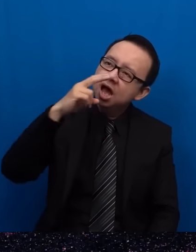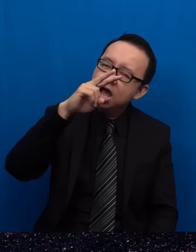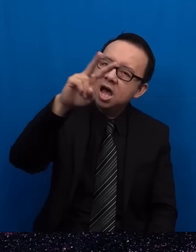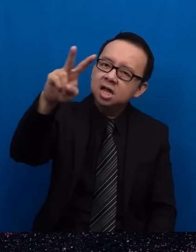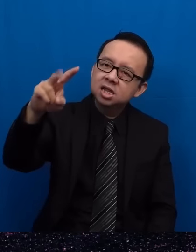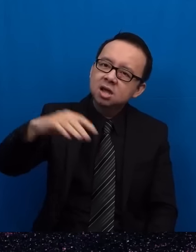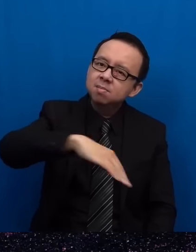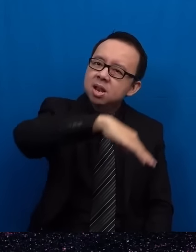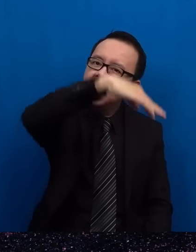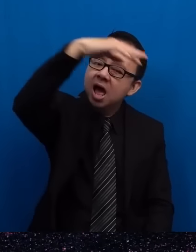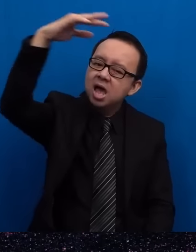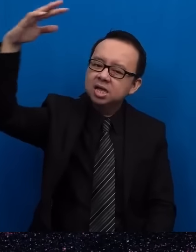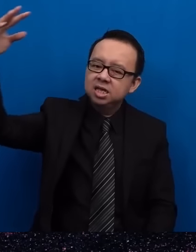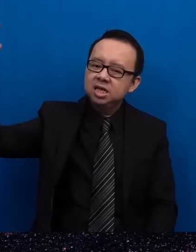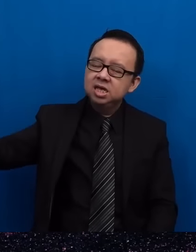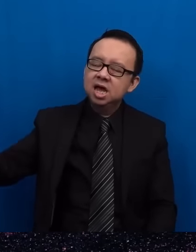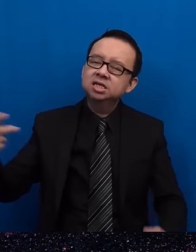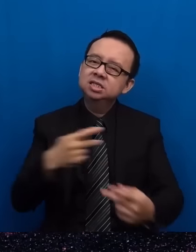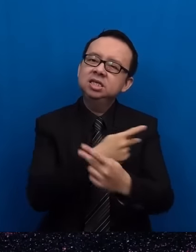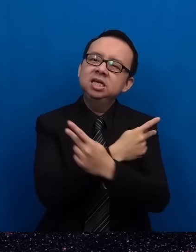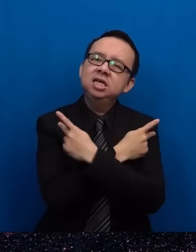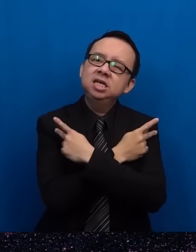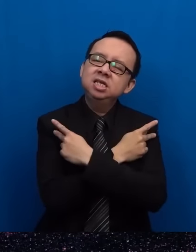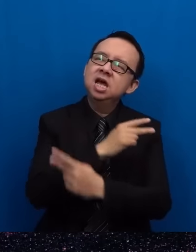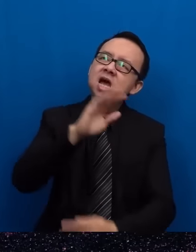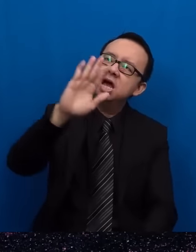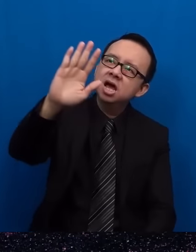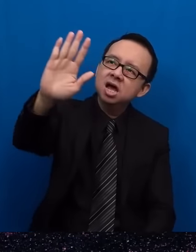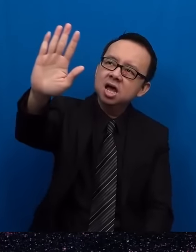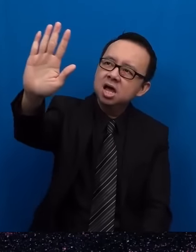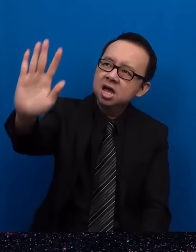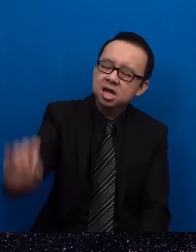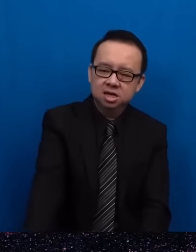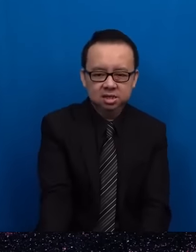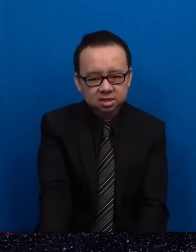kau lihat pelangi kasih-Nya.